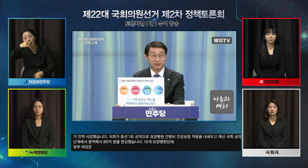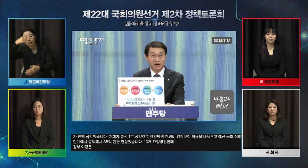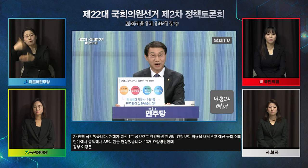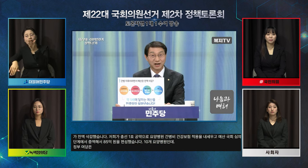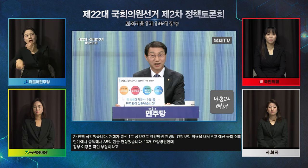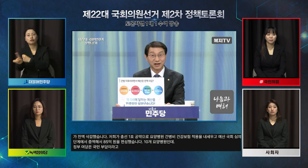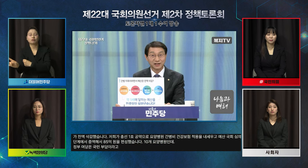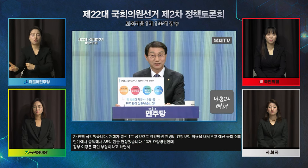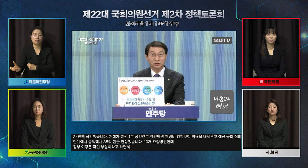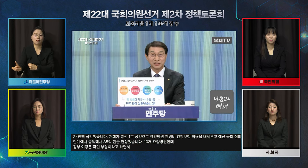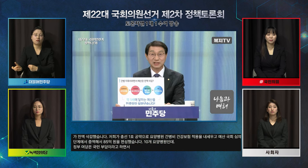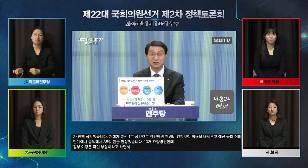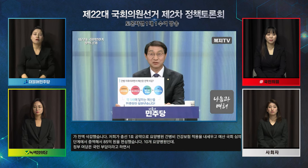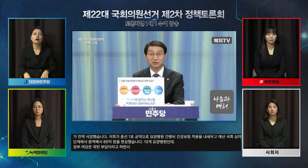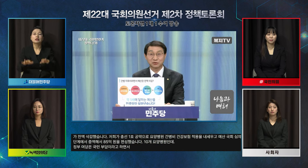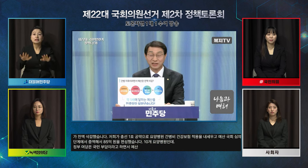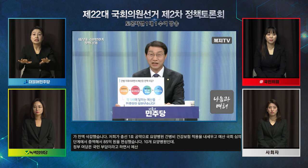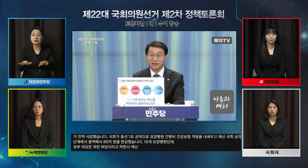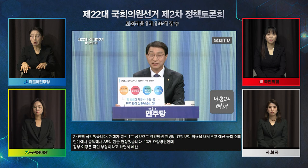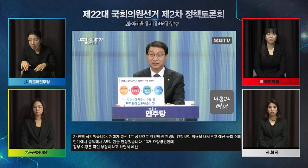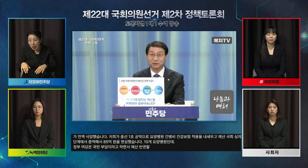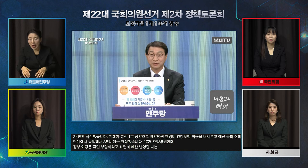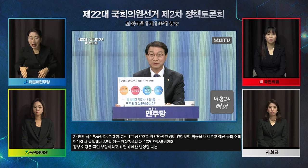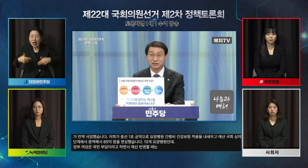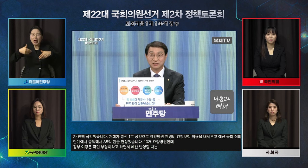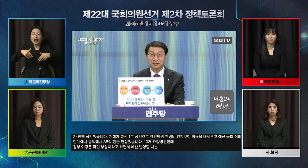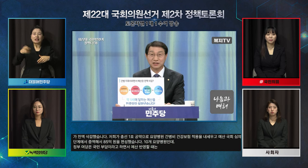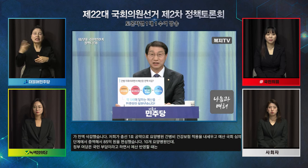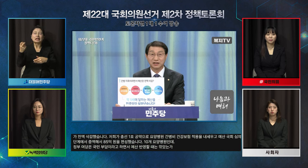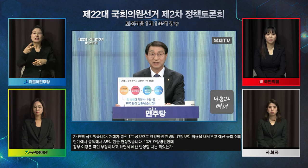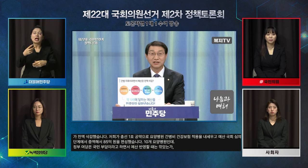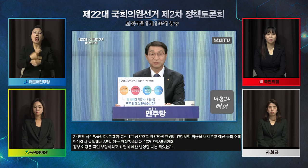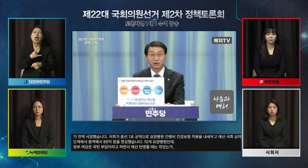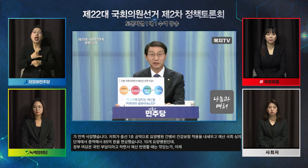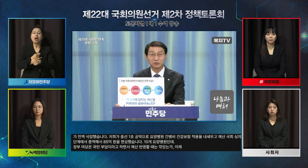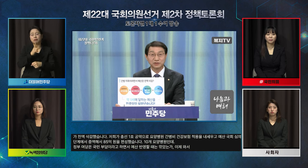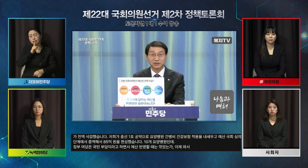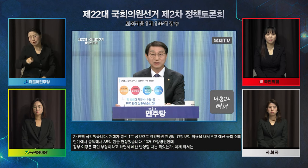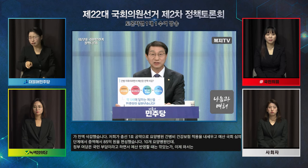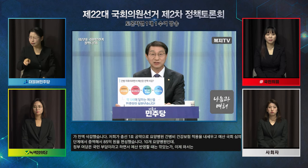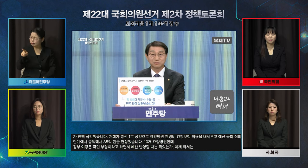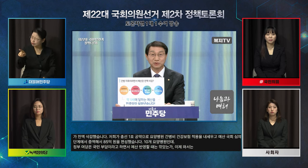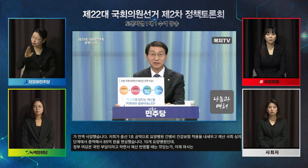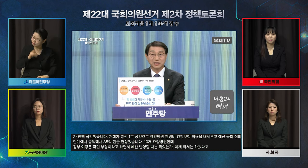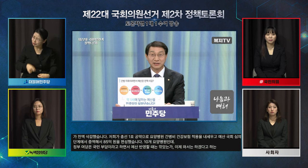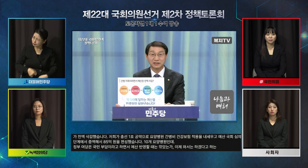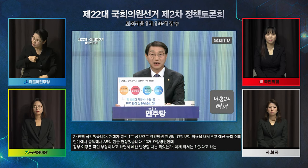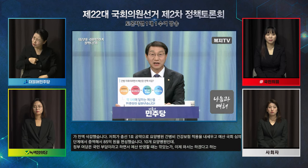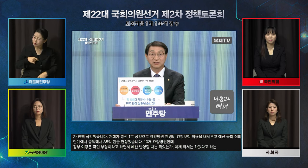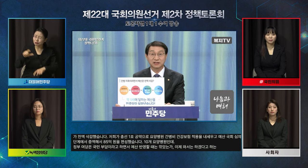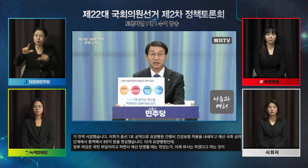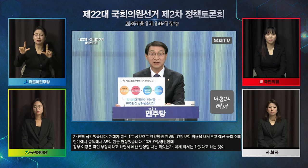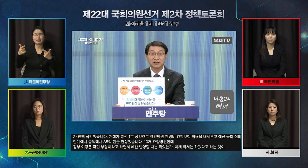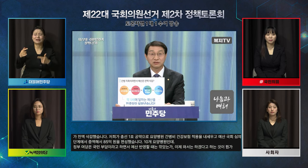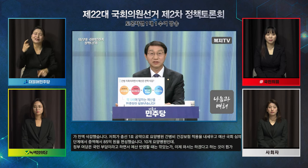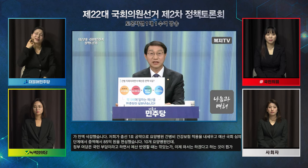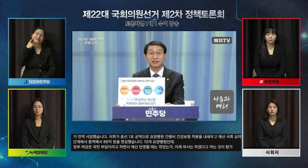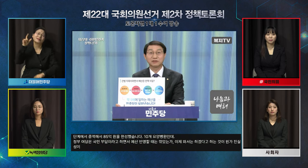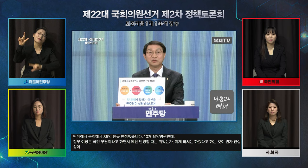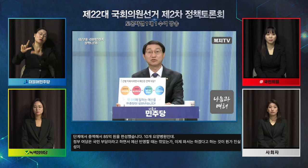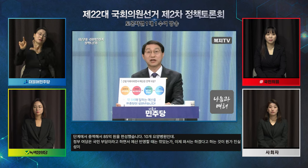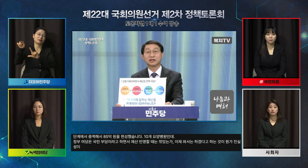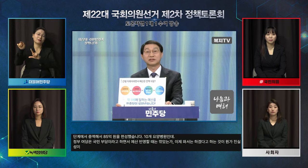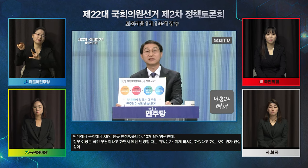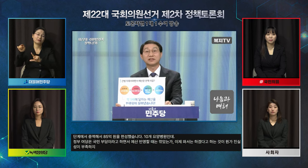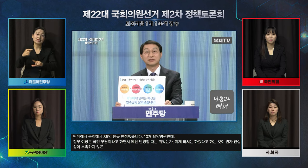깎아버렸는가. 그리고 이제 와서는 또 다시 하겠다고 하는 것 자체가 뭔가 좀 진실성이 부족하지 않은가. 이렇게 우리